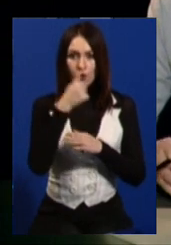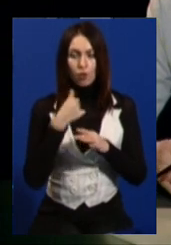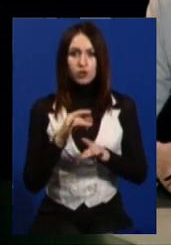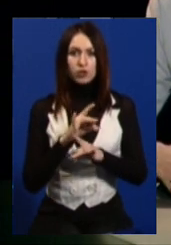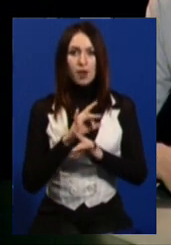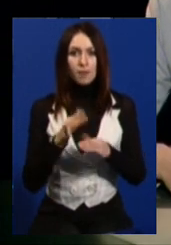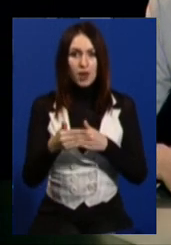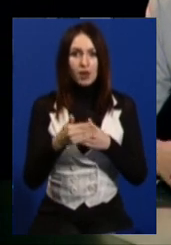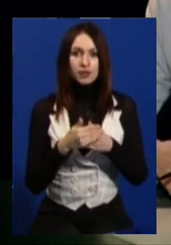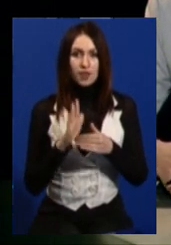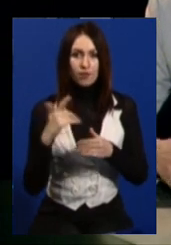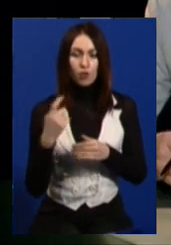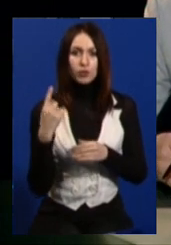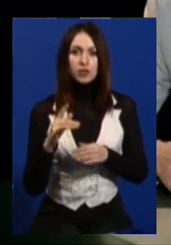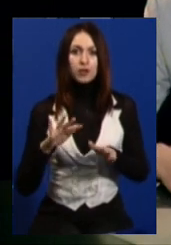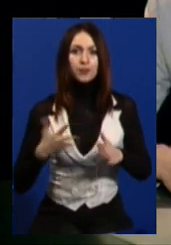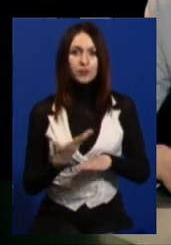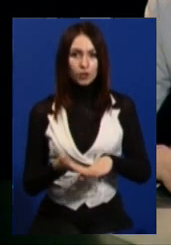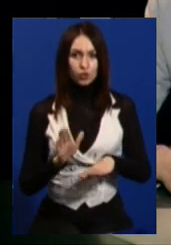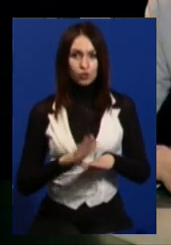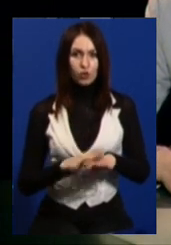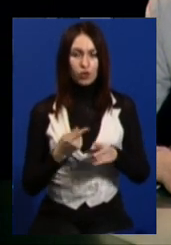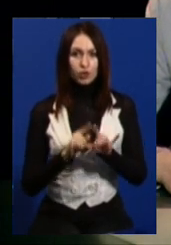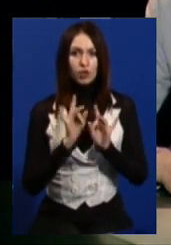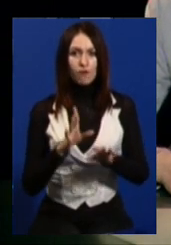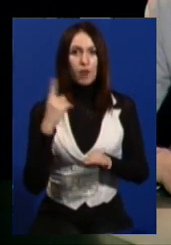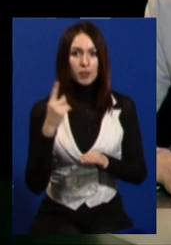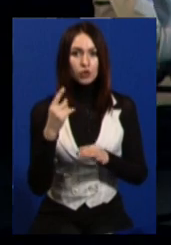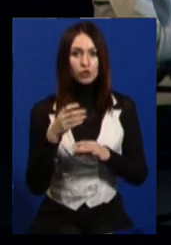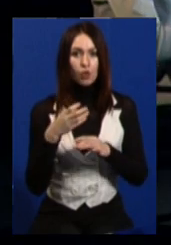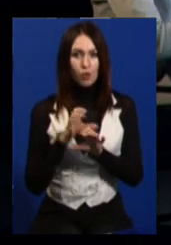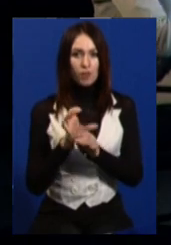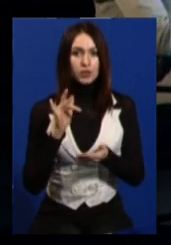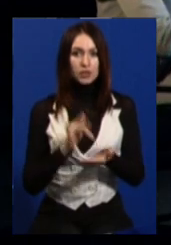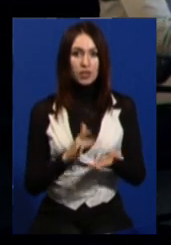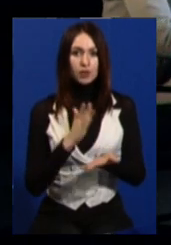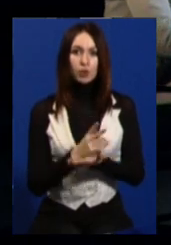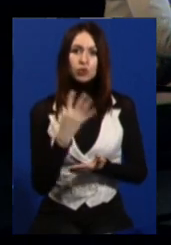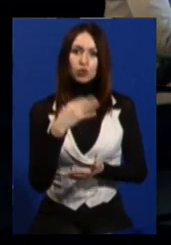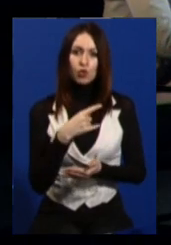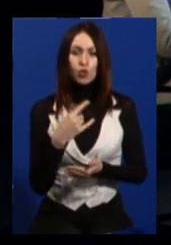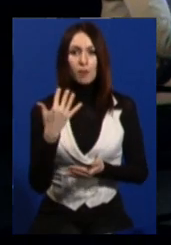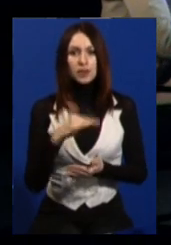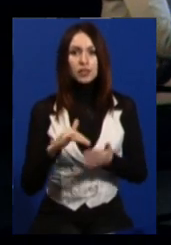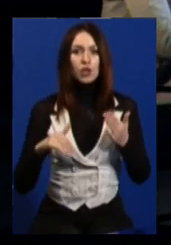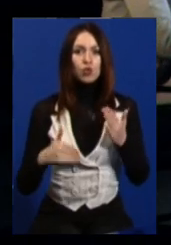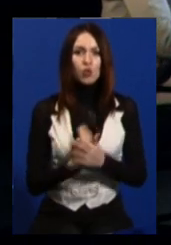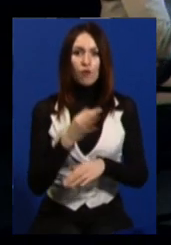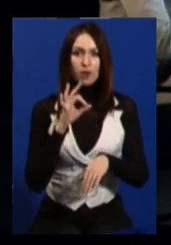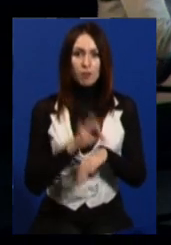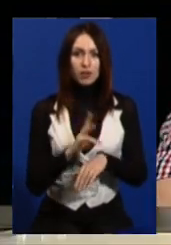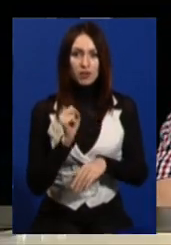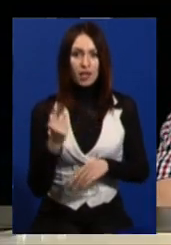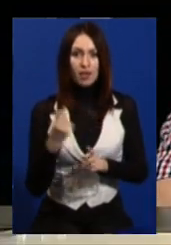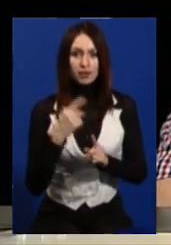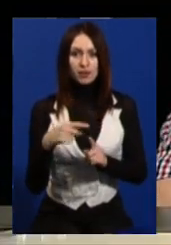в Харківській області стала складною, так її характеризують в обласному лабцентрі. Маємо по 40-50 нових хворих на тиждень. Я